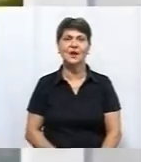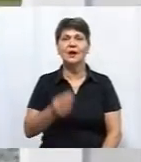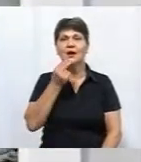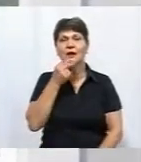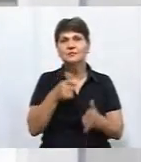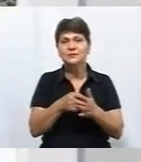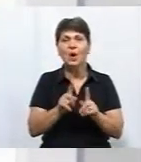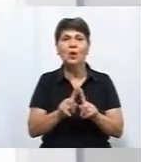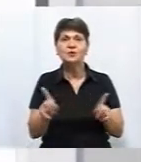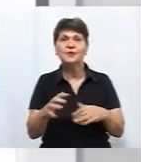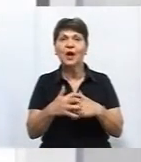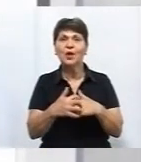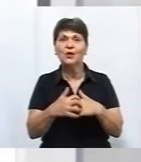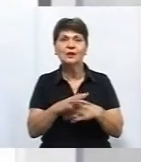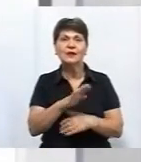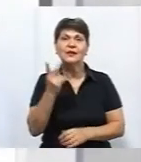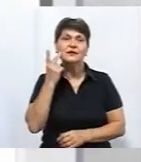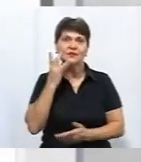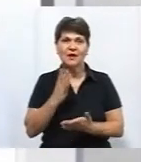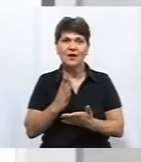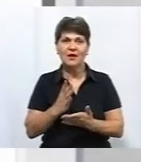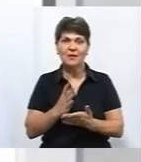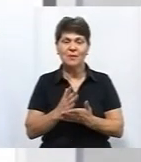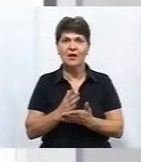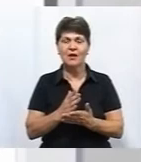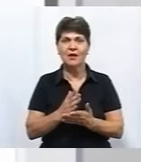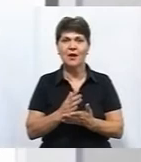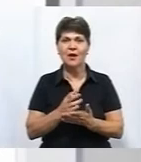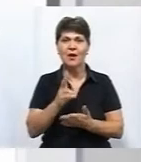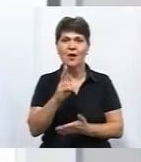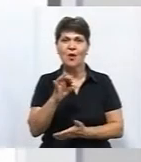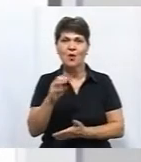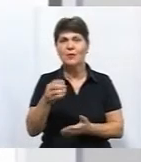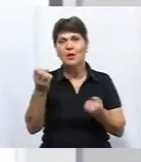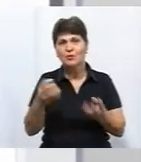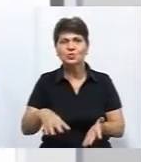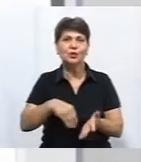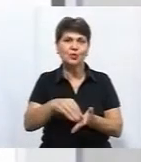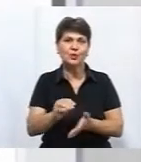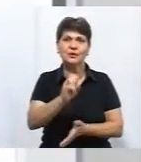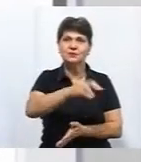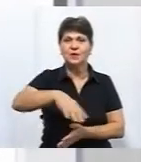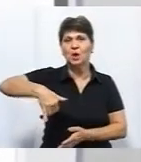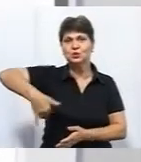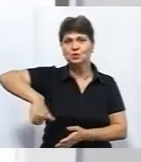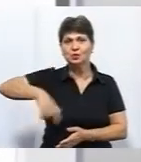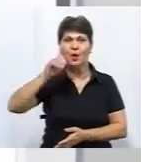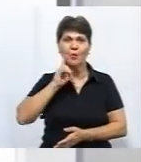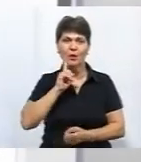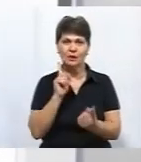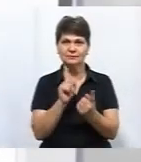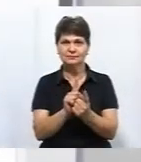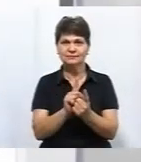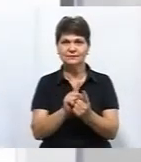Підгодовую, особливо котів, не завжди маю з собою пачку волого корму. Іноді просто купую його і кидаю в сумки, поки на дорозі не